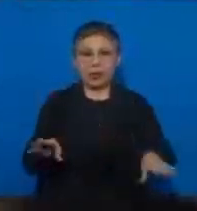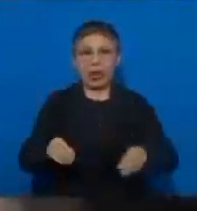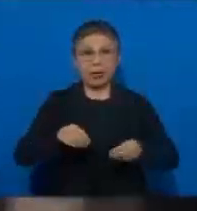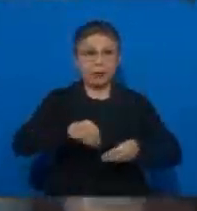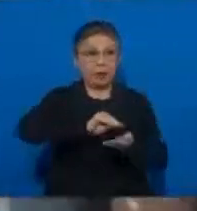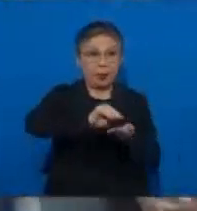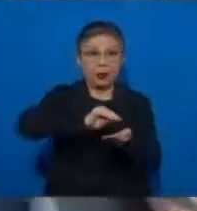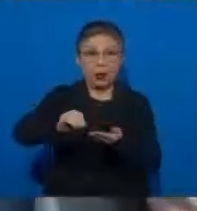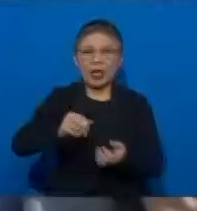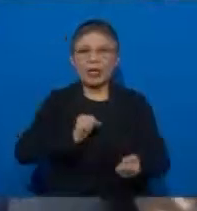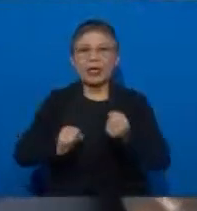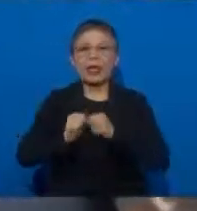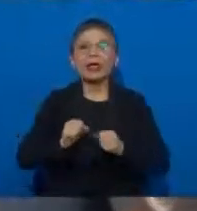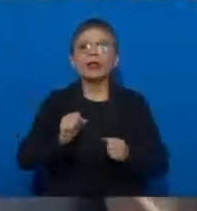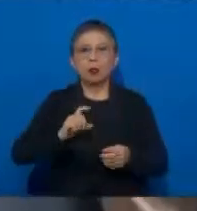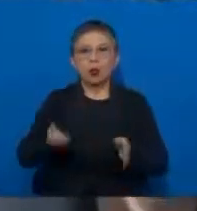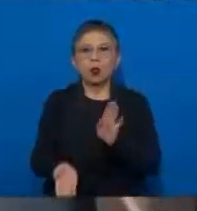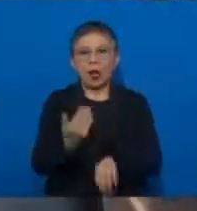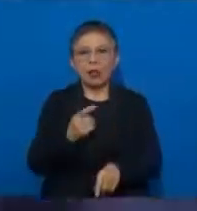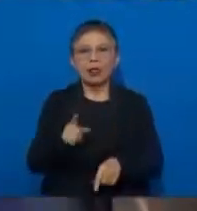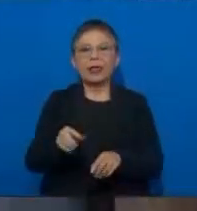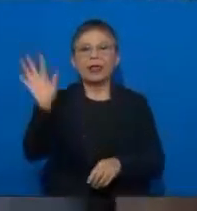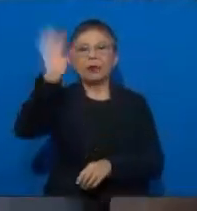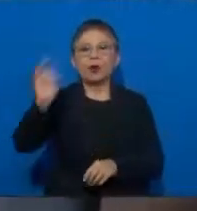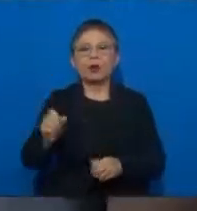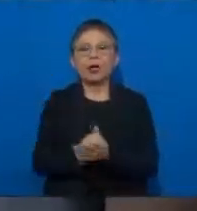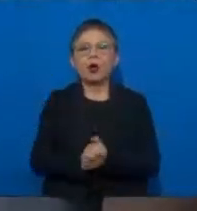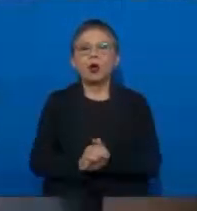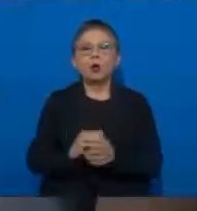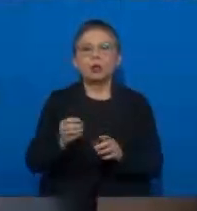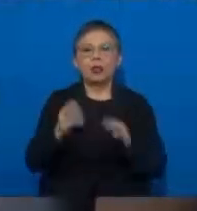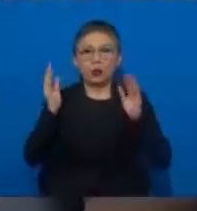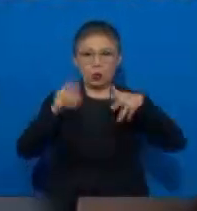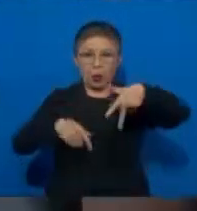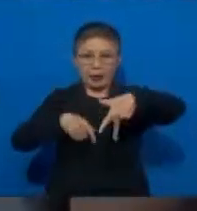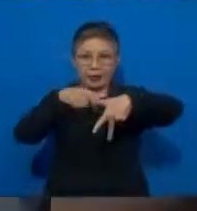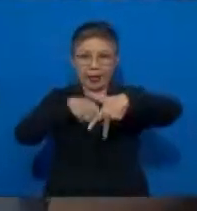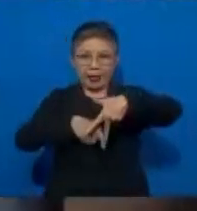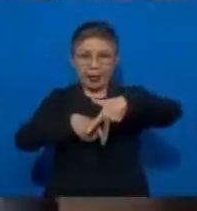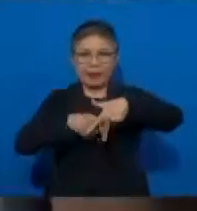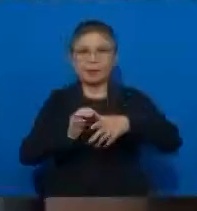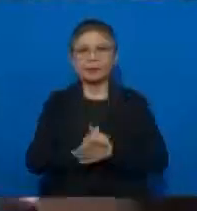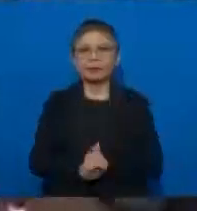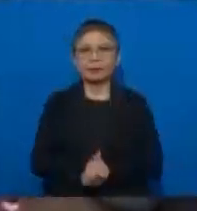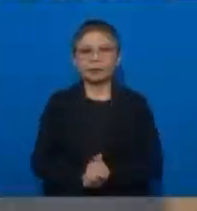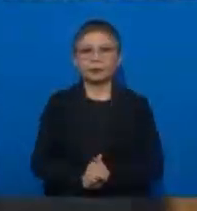ini, kegiatan serupa akan dilakukan di wilayah Kabupaten Bulukumba, Sulawesi Selatan.